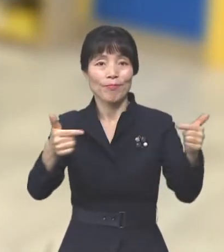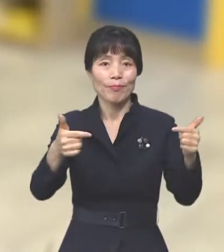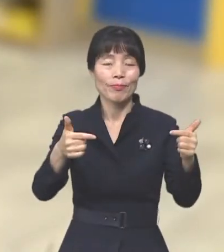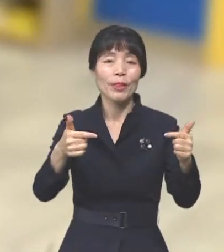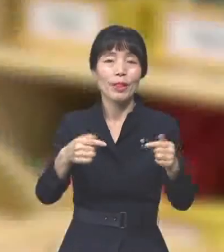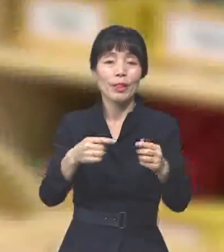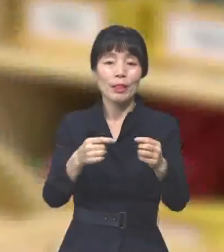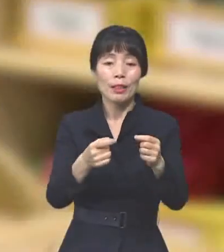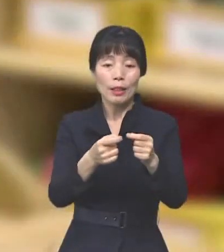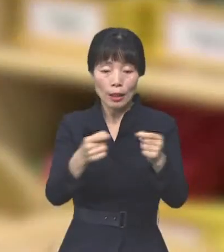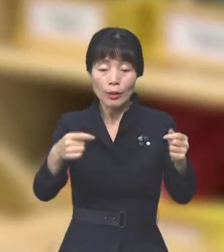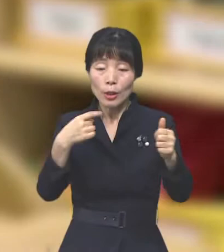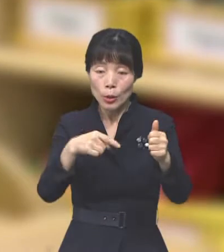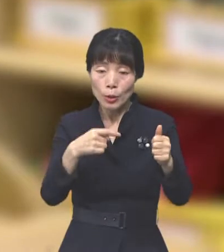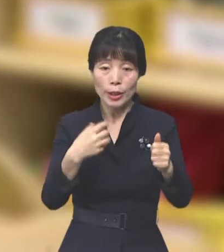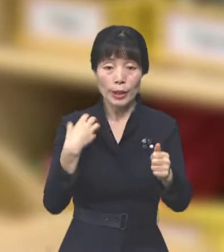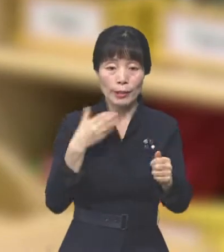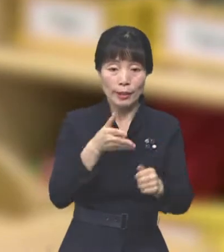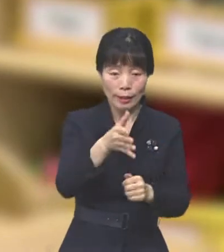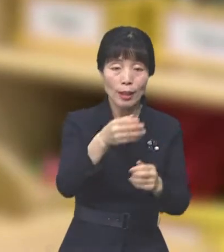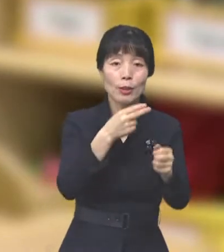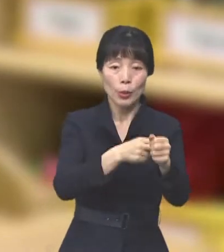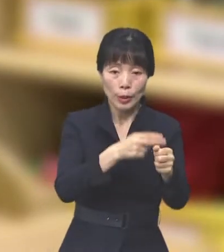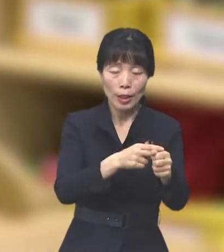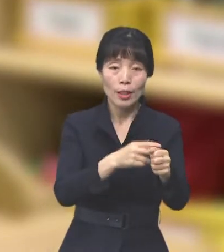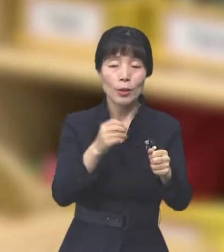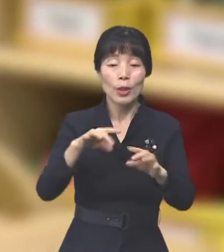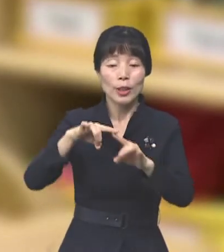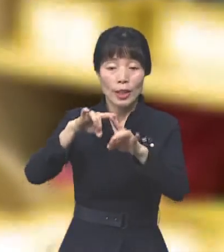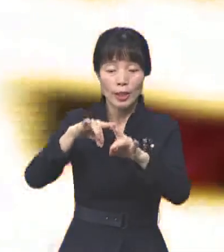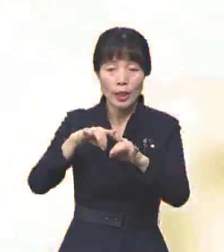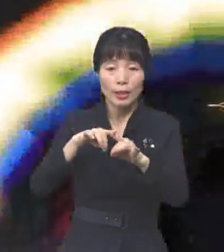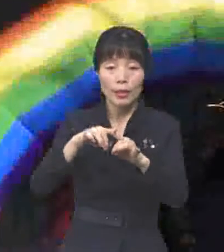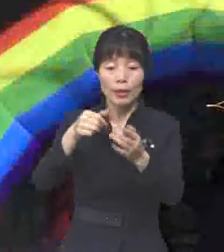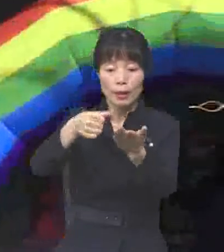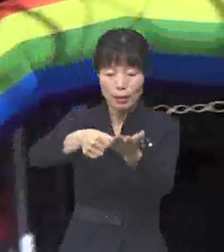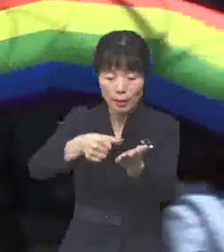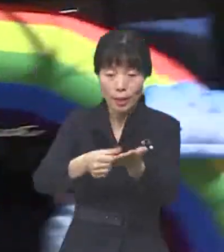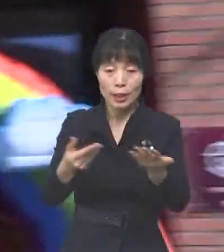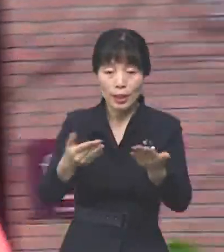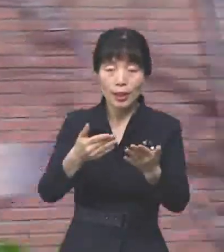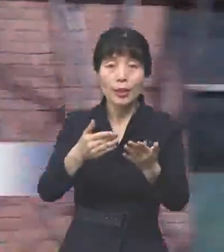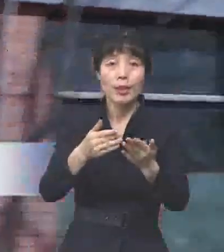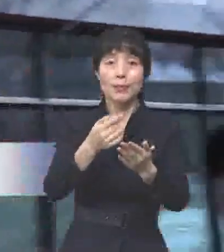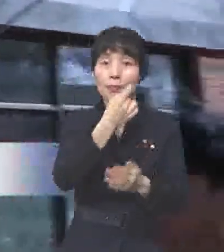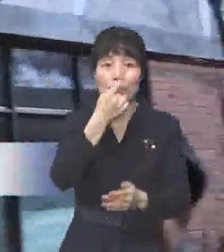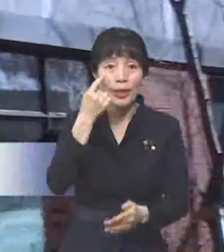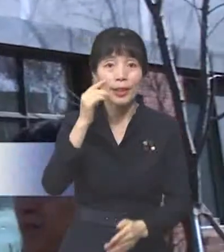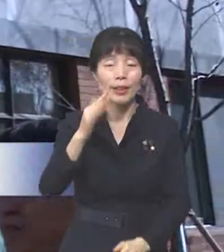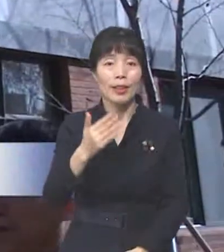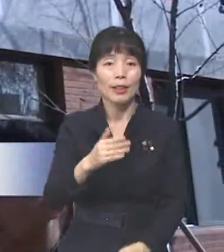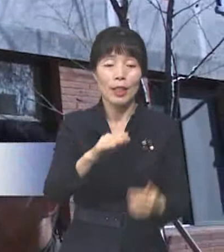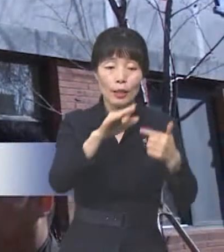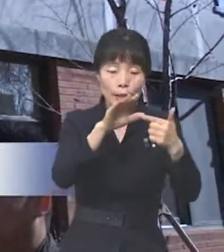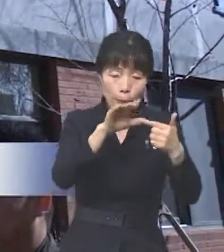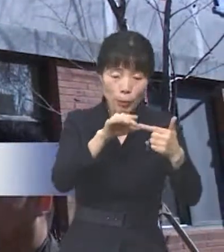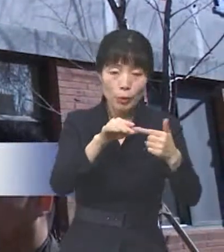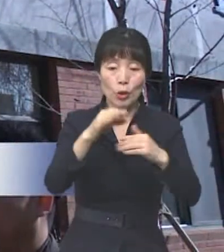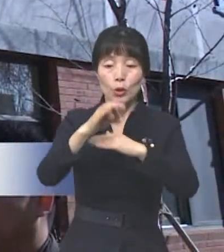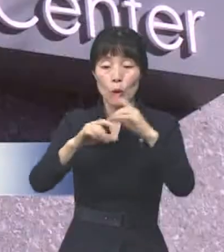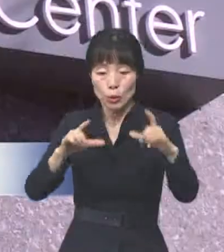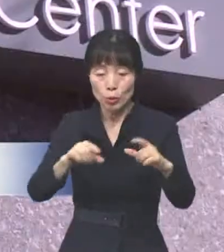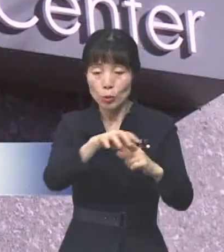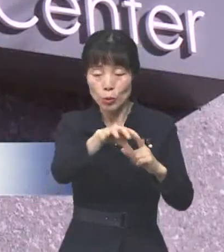연장교육은 전담교사가 책임지고 전자출결 시스템이 도입됩니다. 남동구와 서구 등 세 곳에 문을 연